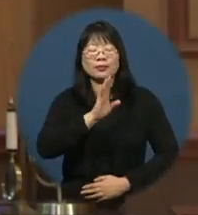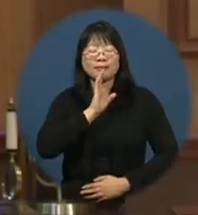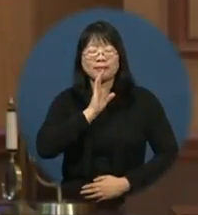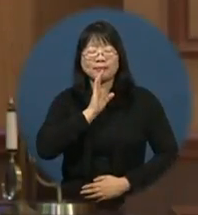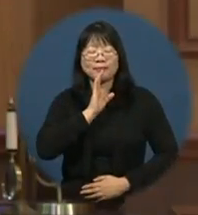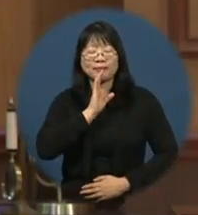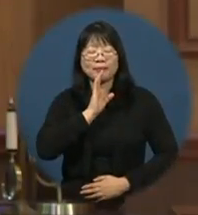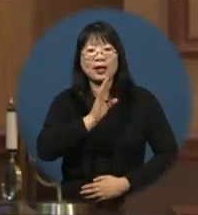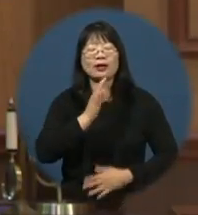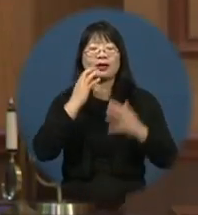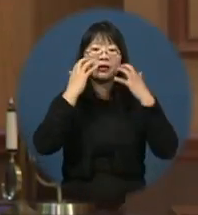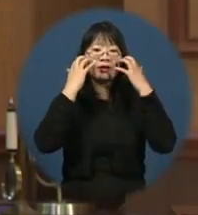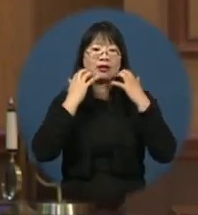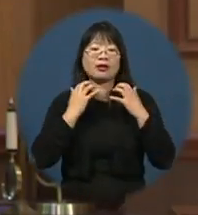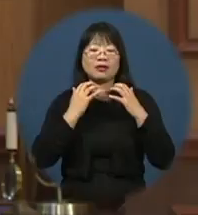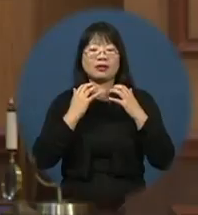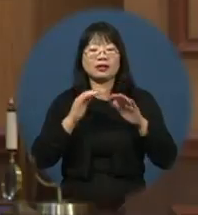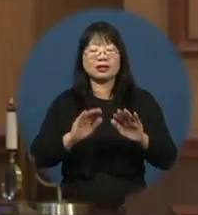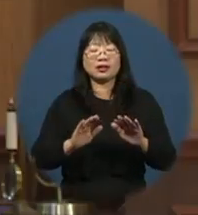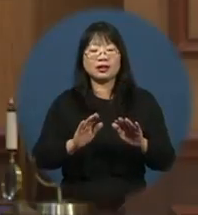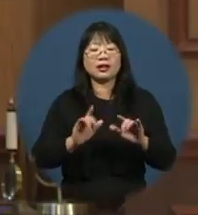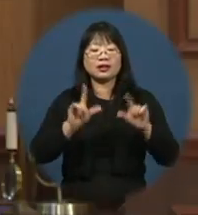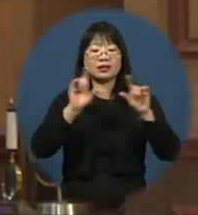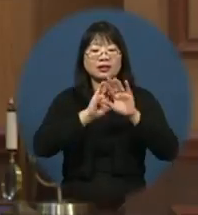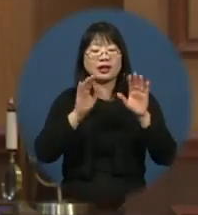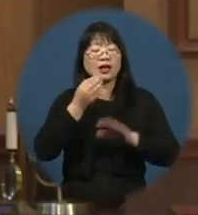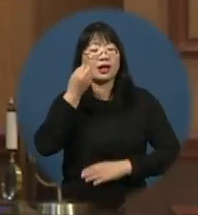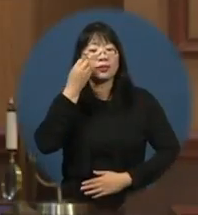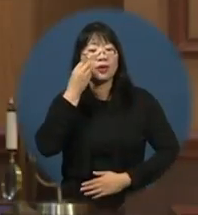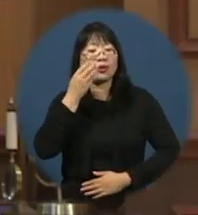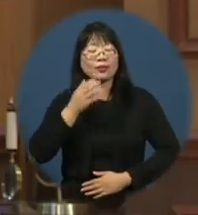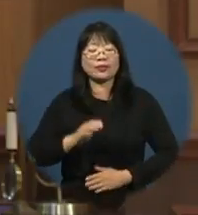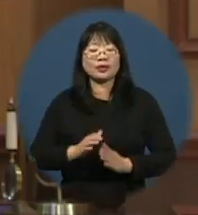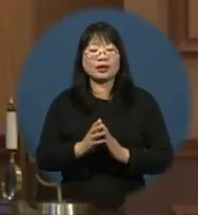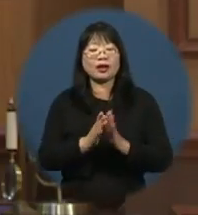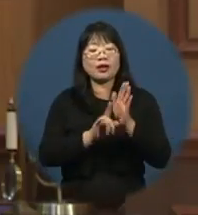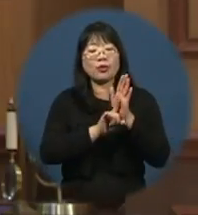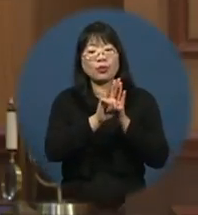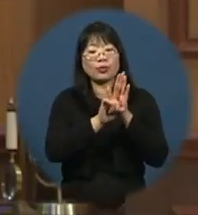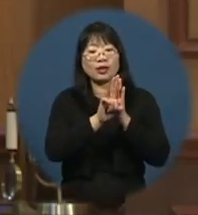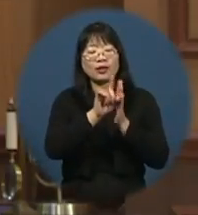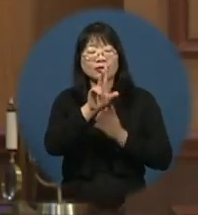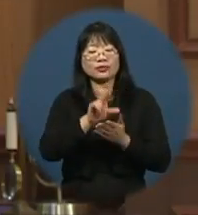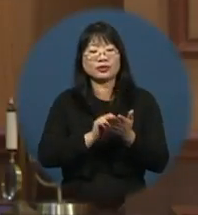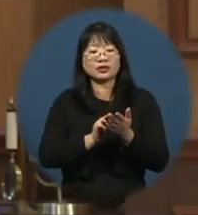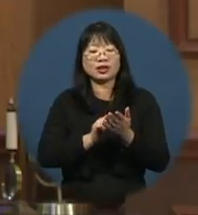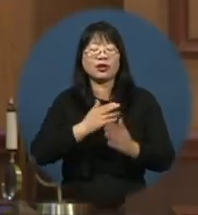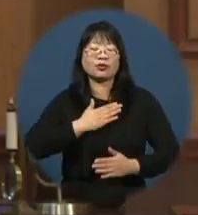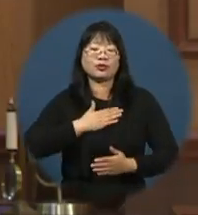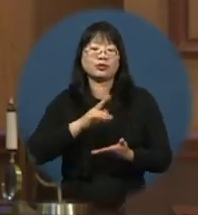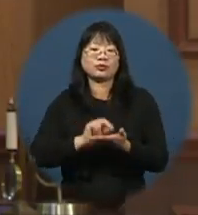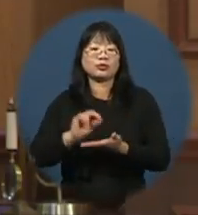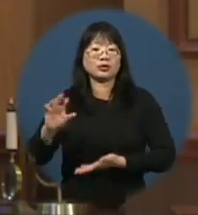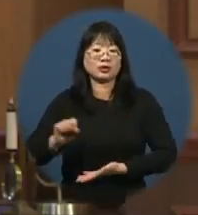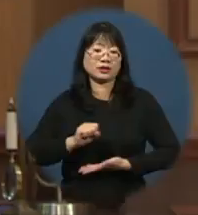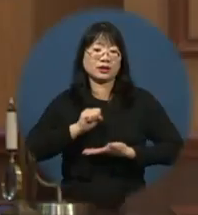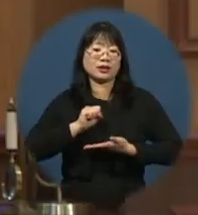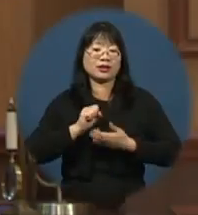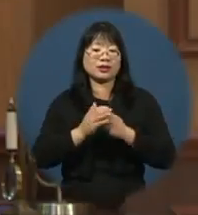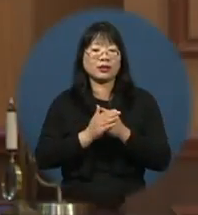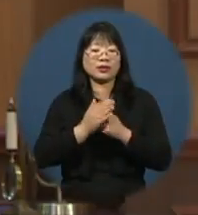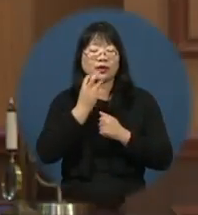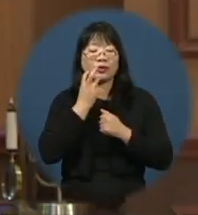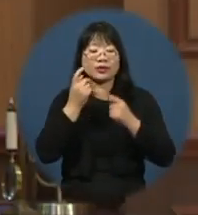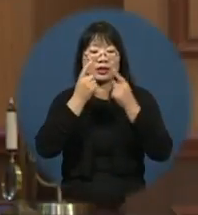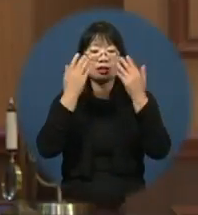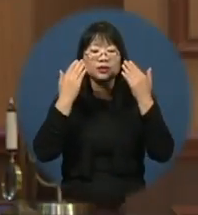하죠. 자, 이 기상이변, 지구온난화 이제는 바로 우리의 문제가 됐습니다. 그래서 오늘